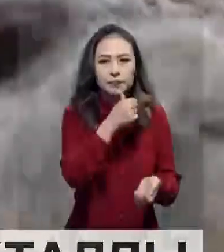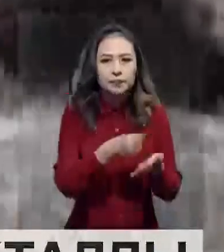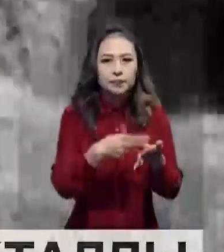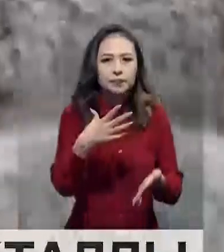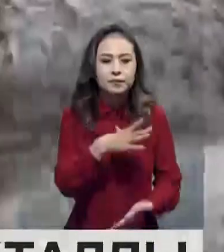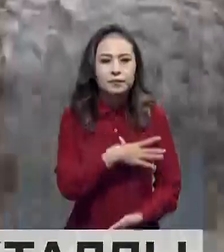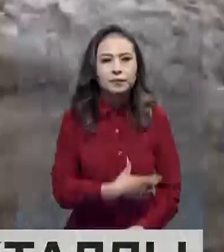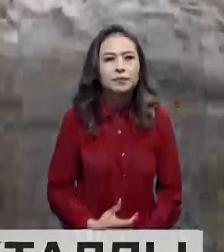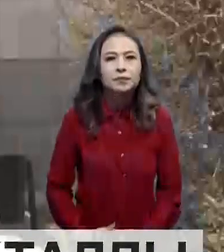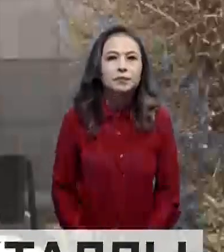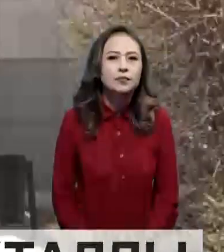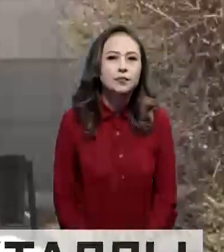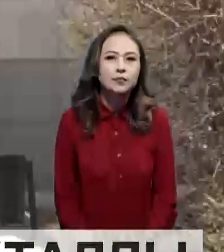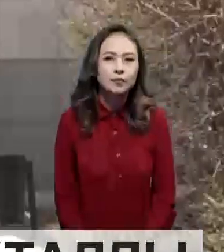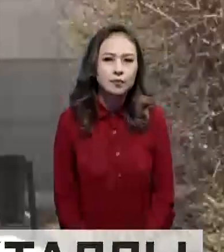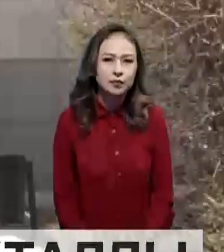алынған.